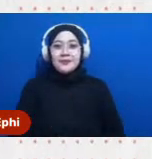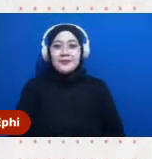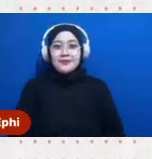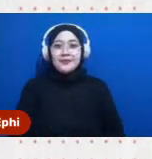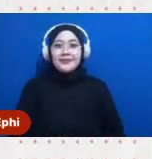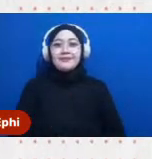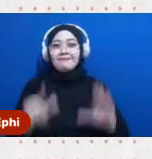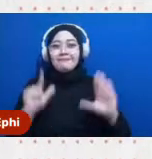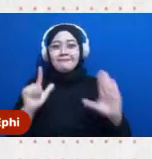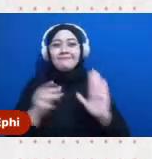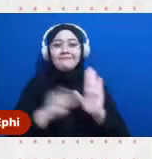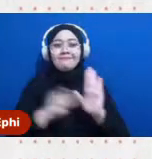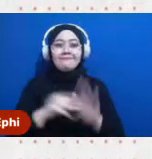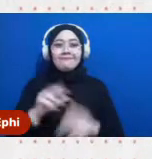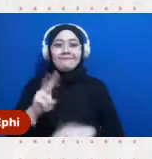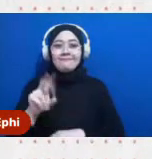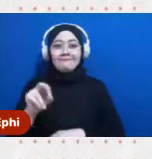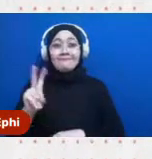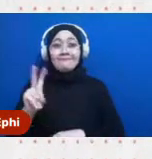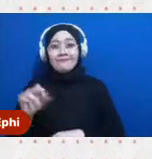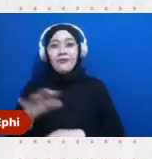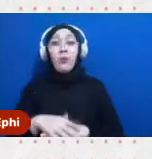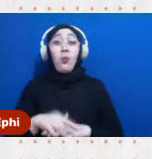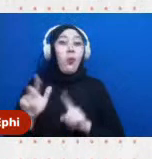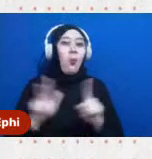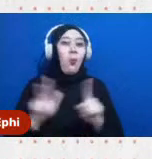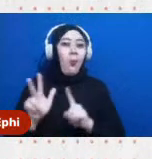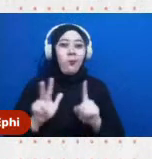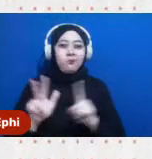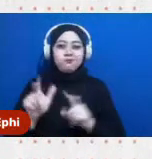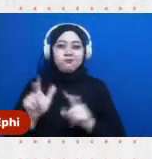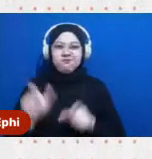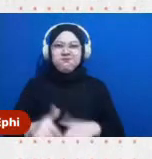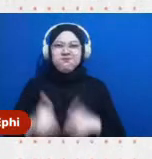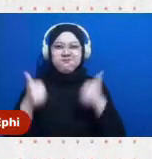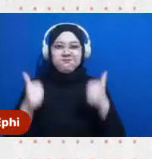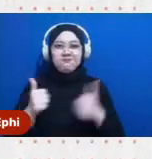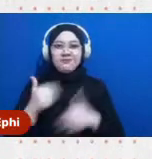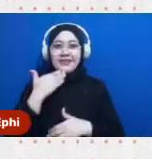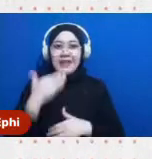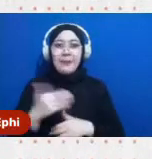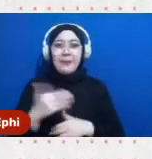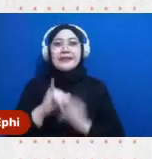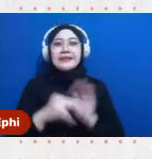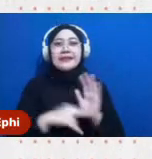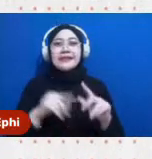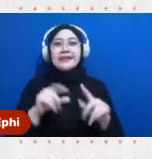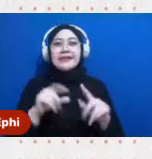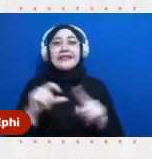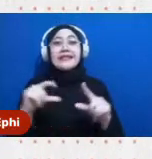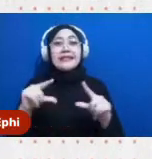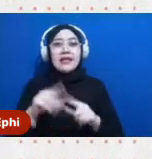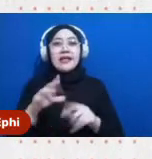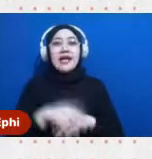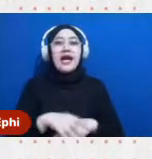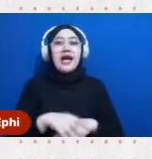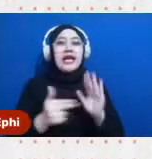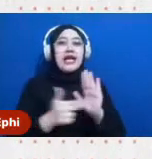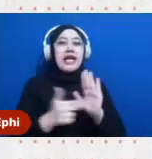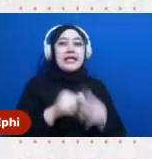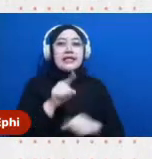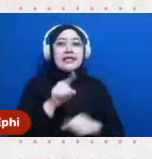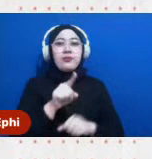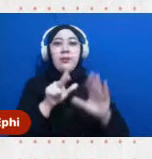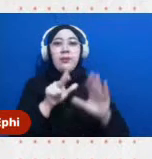7 Maret 2020, yeay, 18 orang benar. Selamat kepada Indah dengan poin 1894